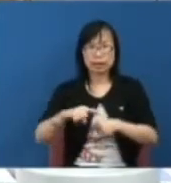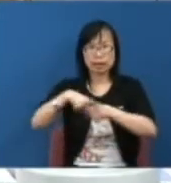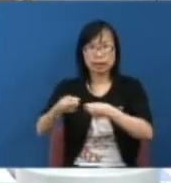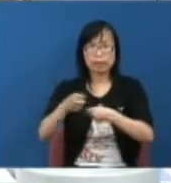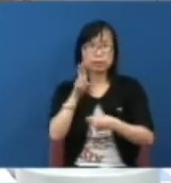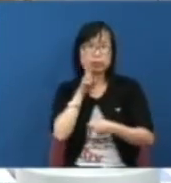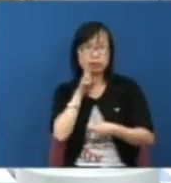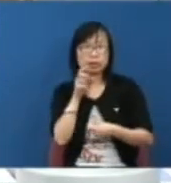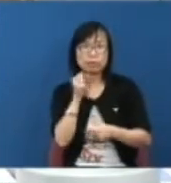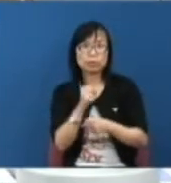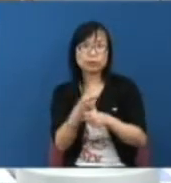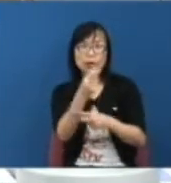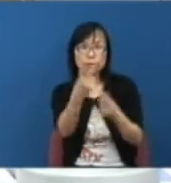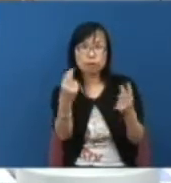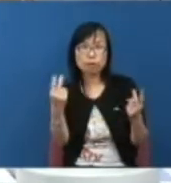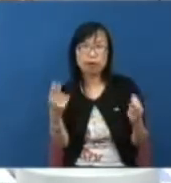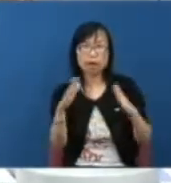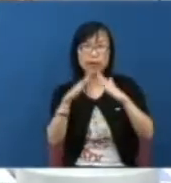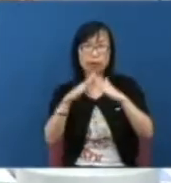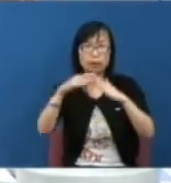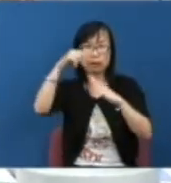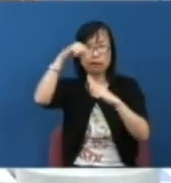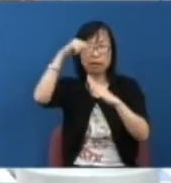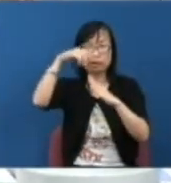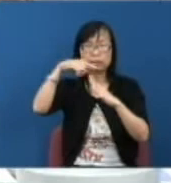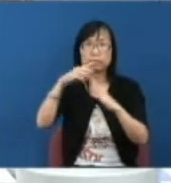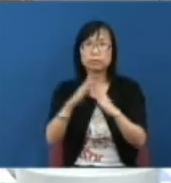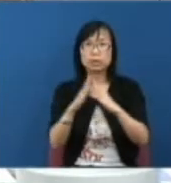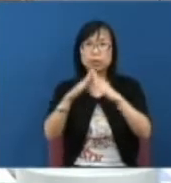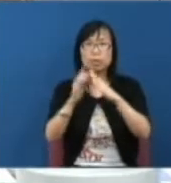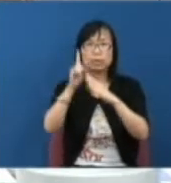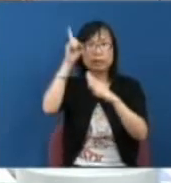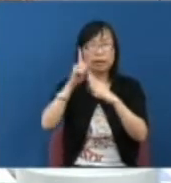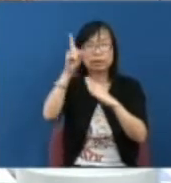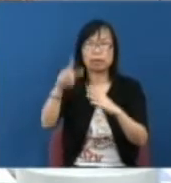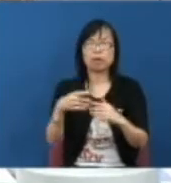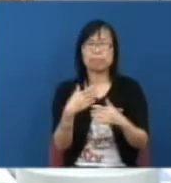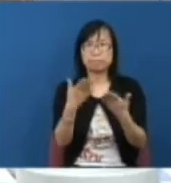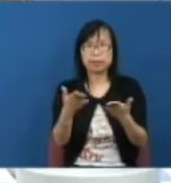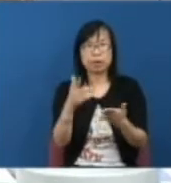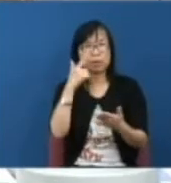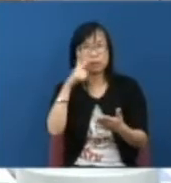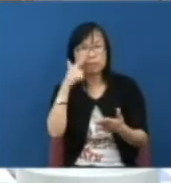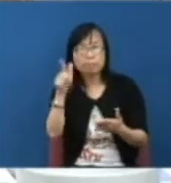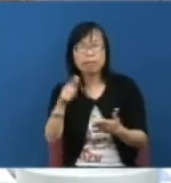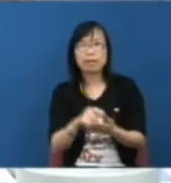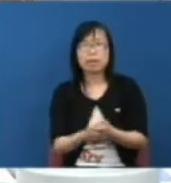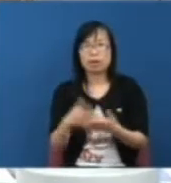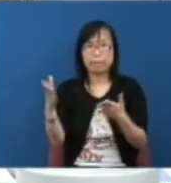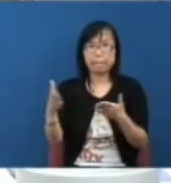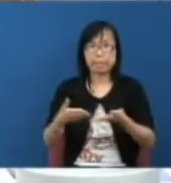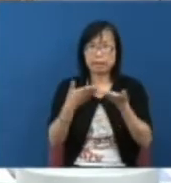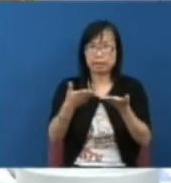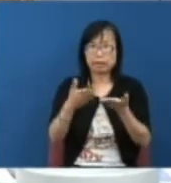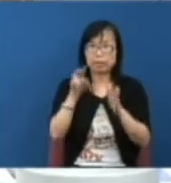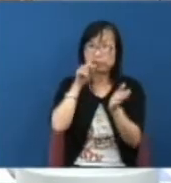例如我們可以做到綠化的屋頂，綠化屋頂其實是什麼，可能對大家 很新奇的一件事，一會我有另一張 slide 可以 show 給大家